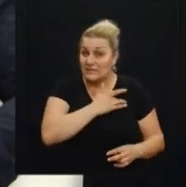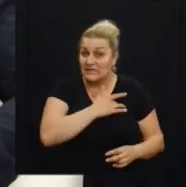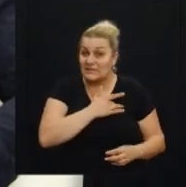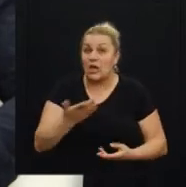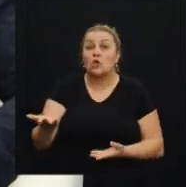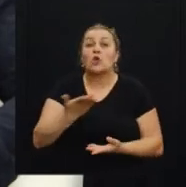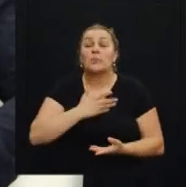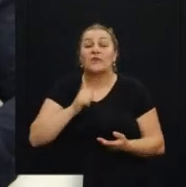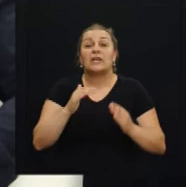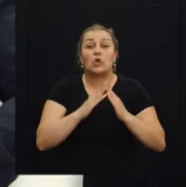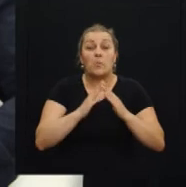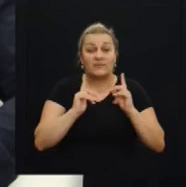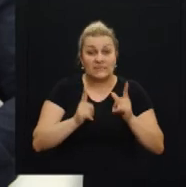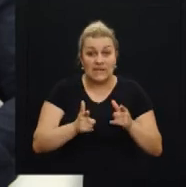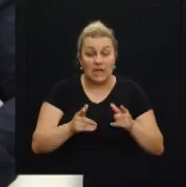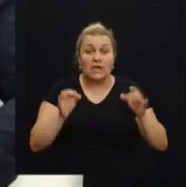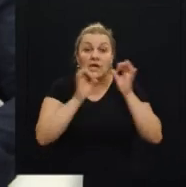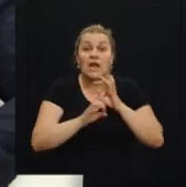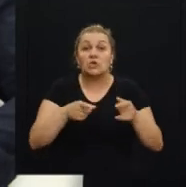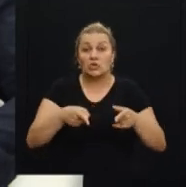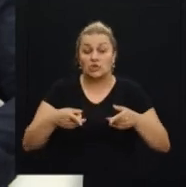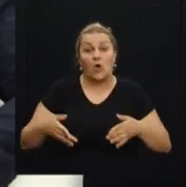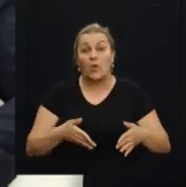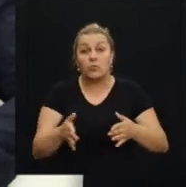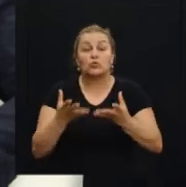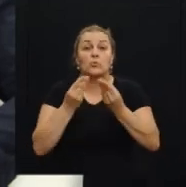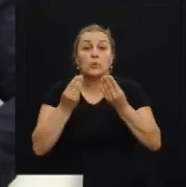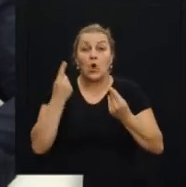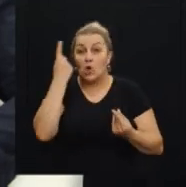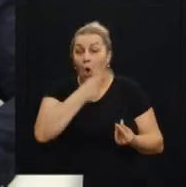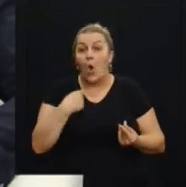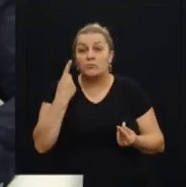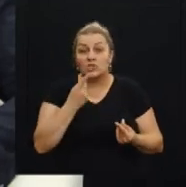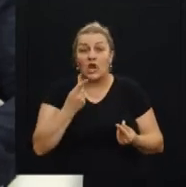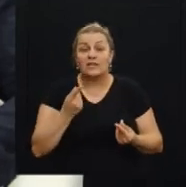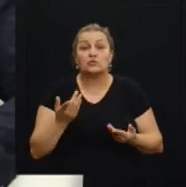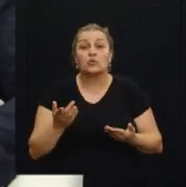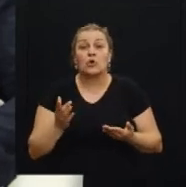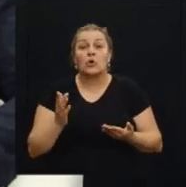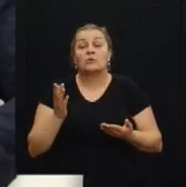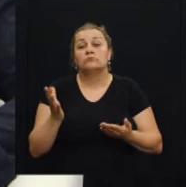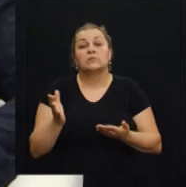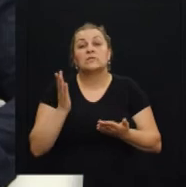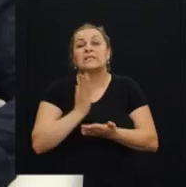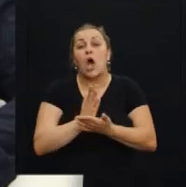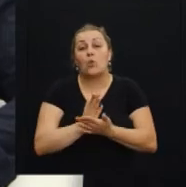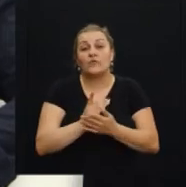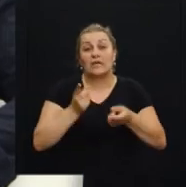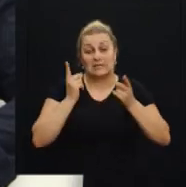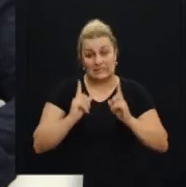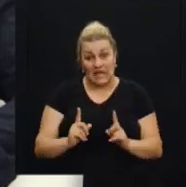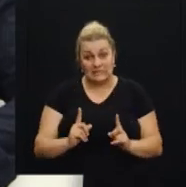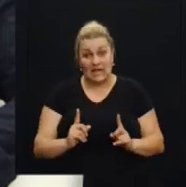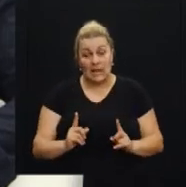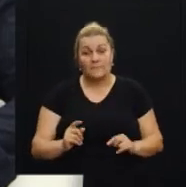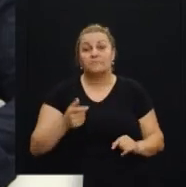dobiven je i Domovinski rat. Nažalost, na tom putu brojni su i Omišani zauvijek zastali.